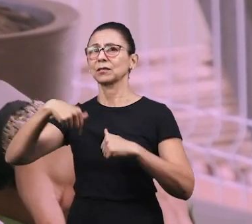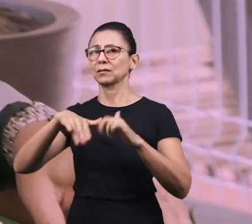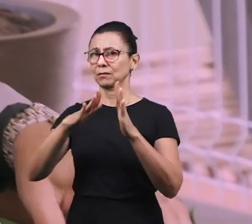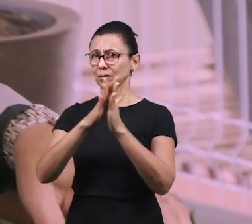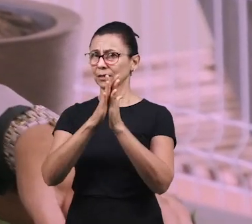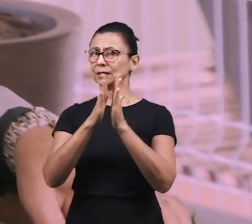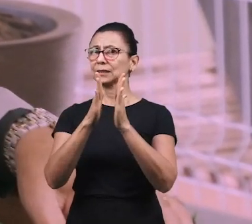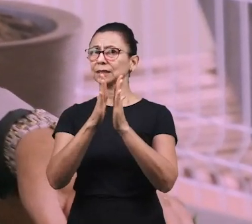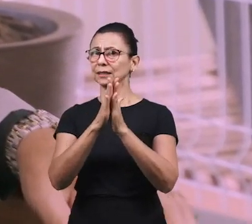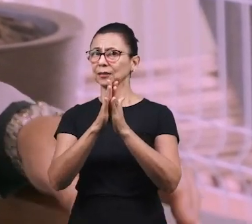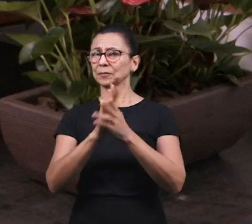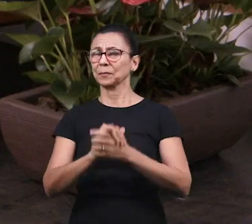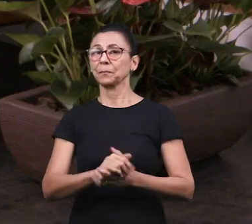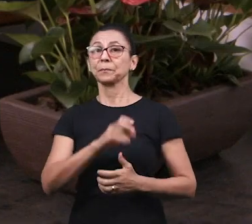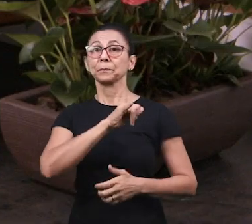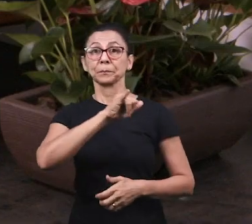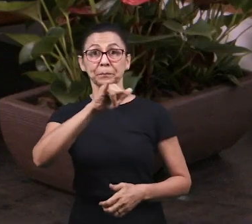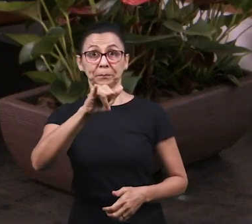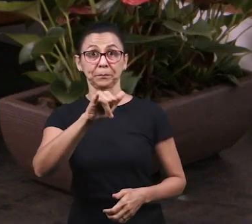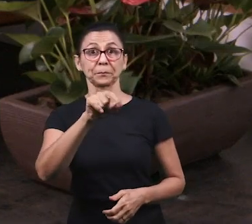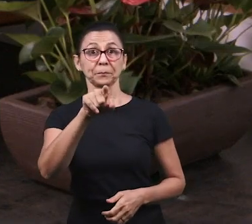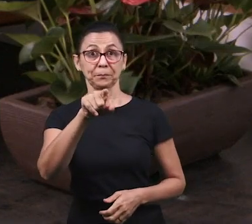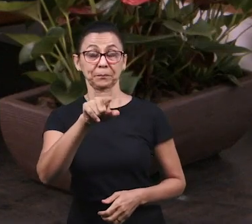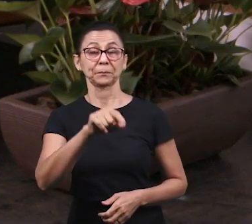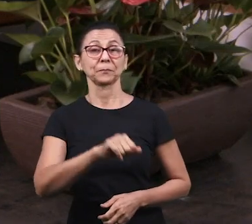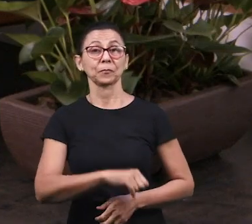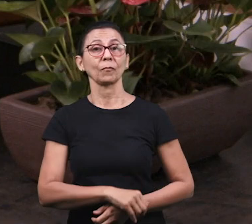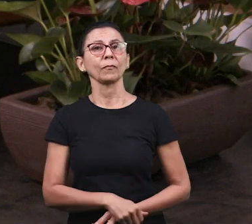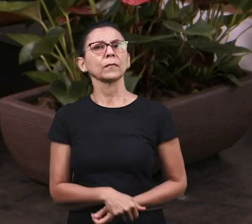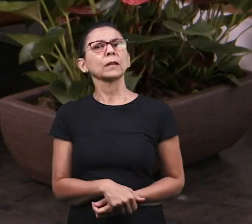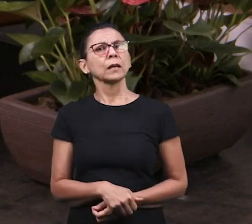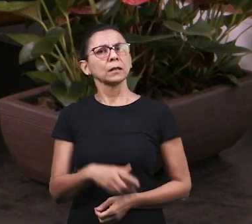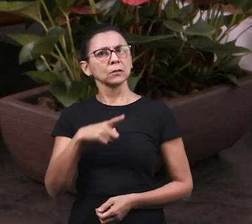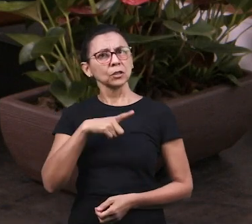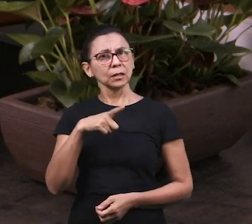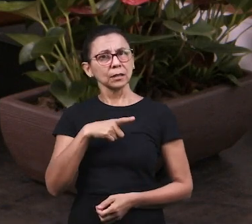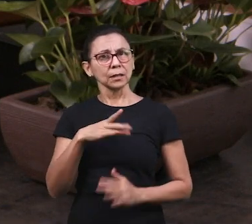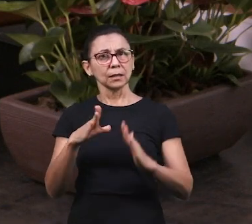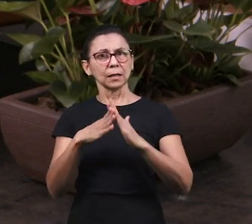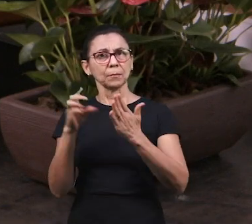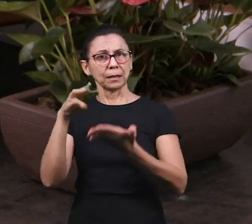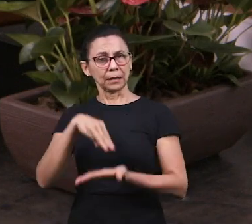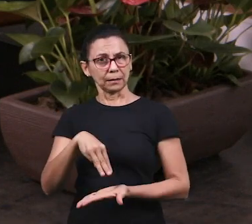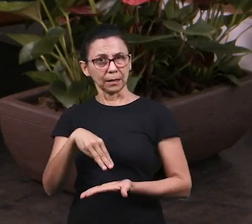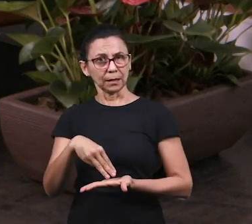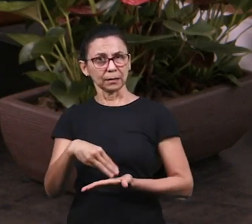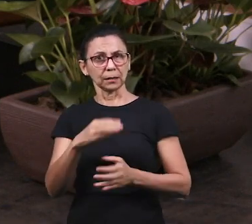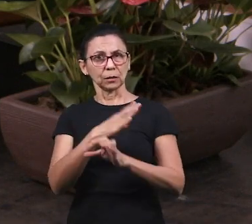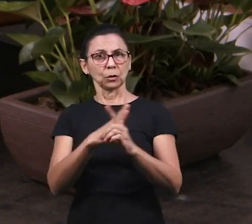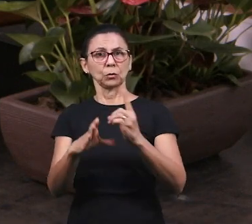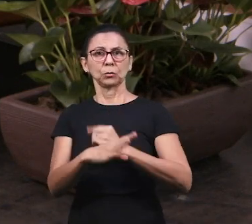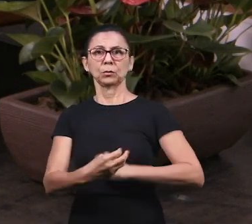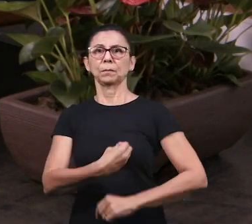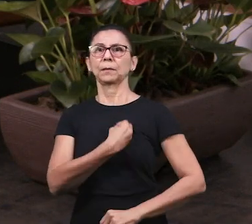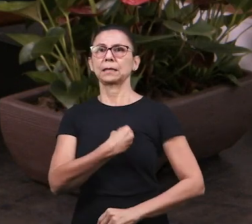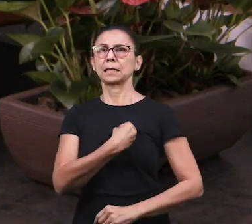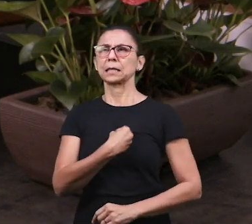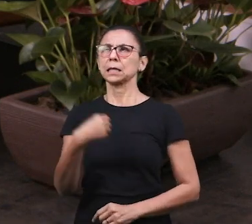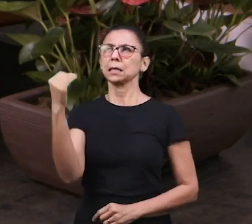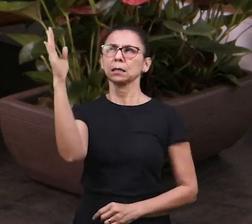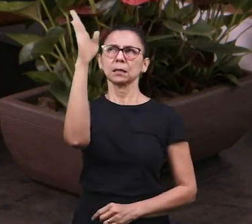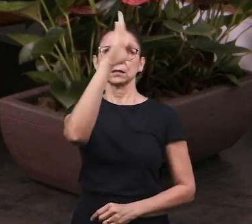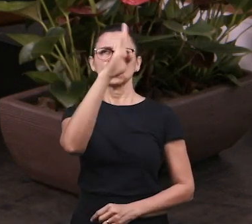prière. Je veux vous avertir que nous avons déjà des cultes présentiels dans toutes les églises chrétiennes Maranatha du